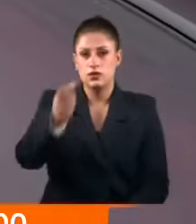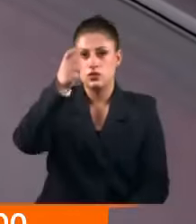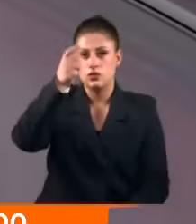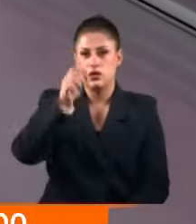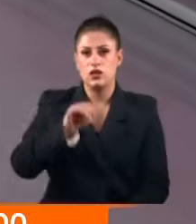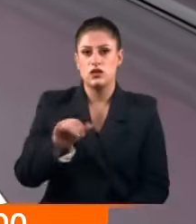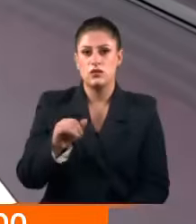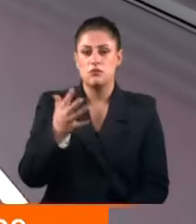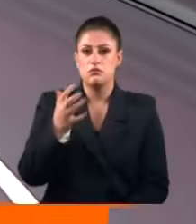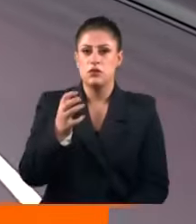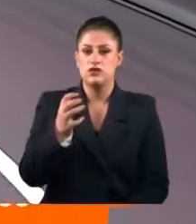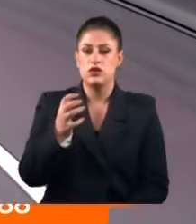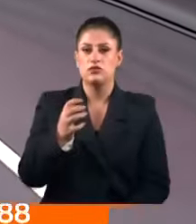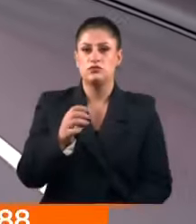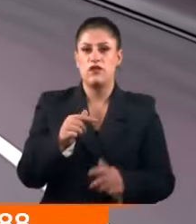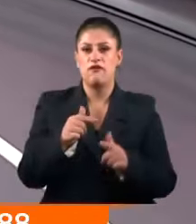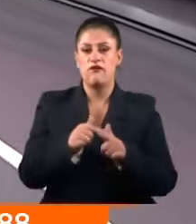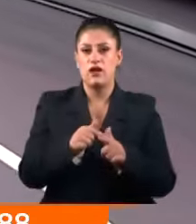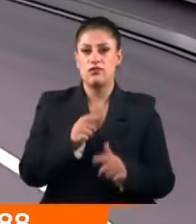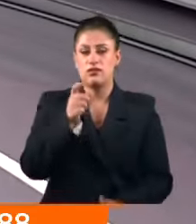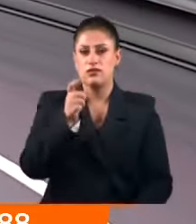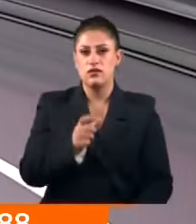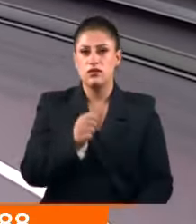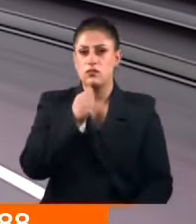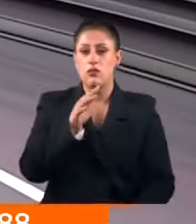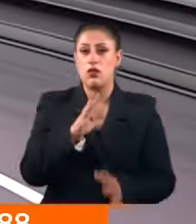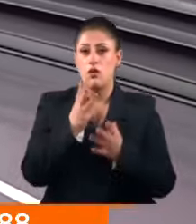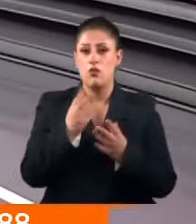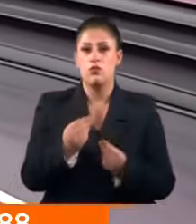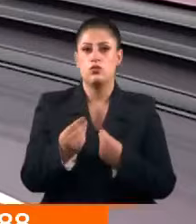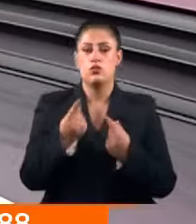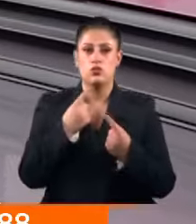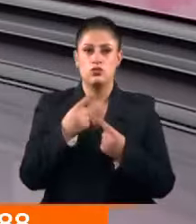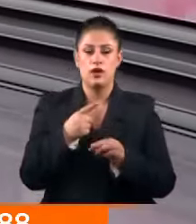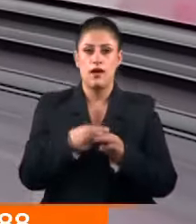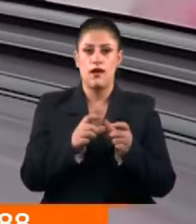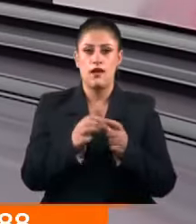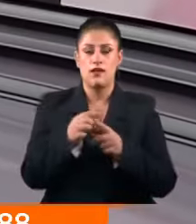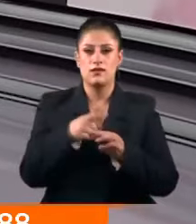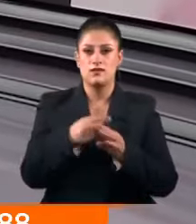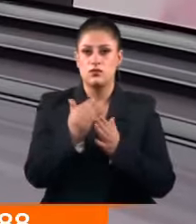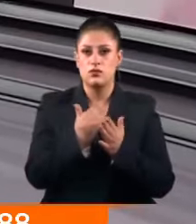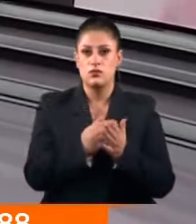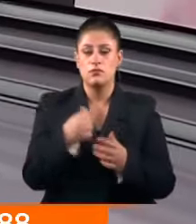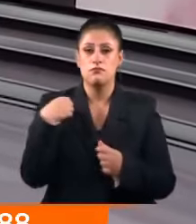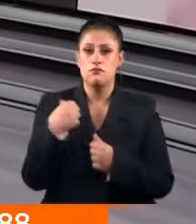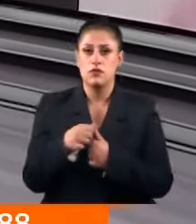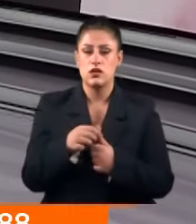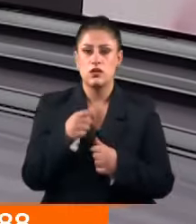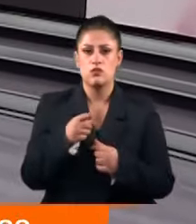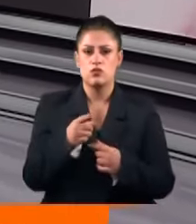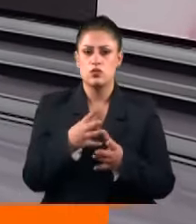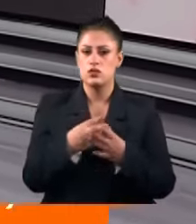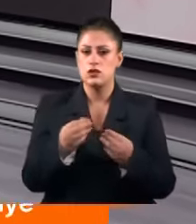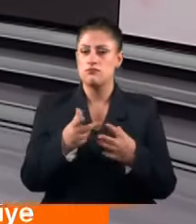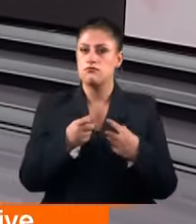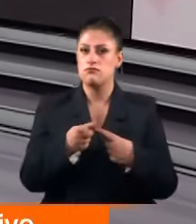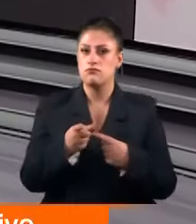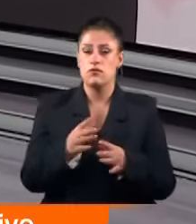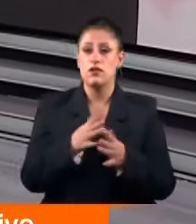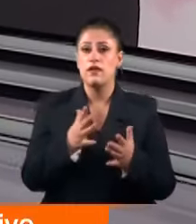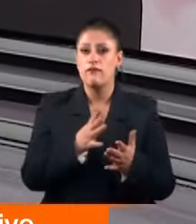Türkiye yaklaşık 5 aydır Fatih Aydın'a ne oldu sorusunu konuşuyor. Esra Erol bir kez daha bu sır kaybın izindeydi. Ne var